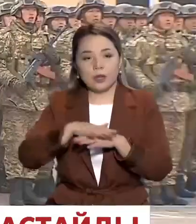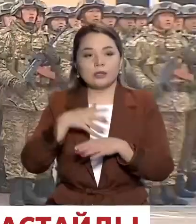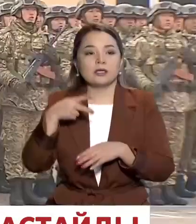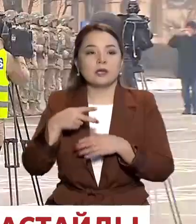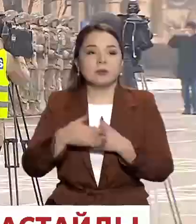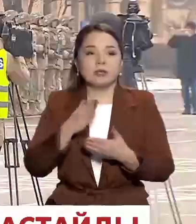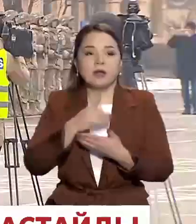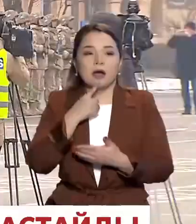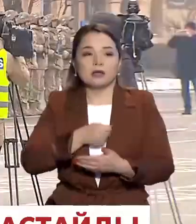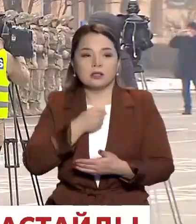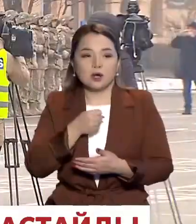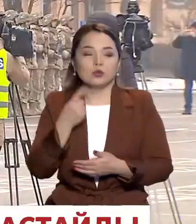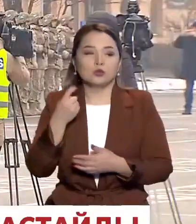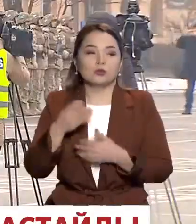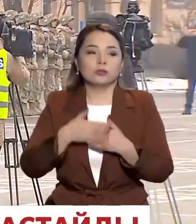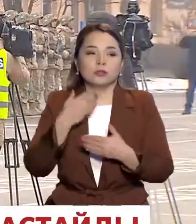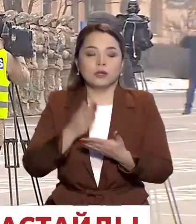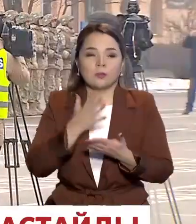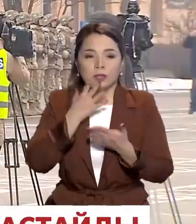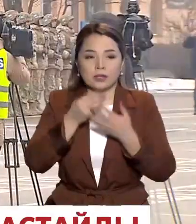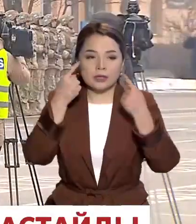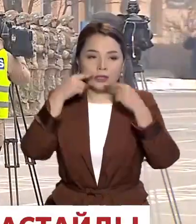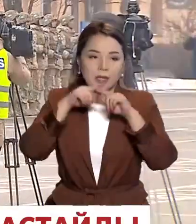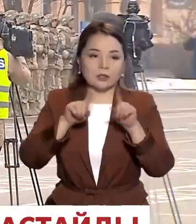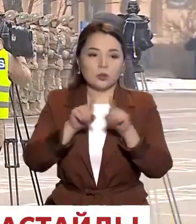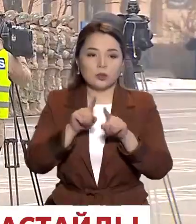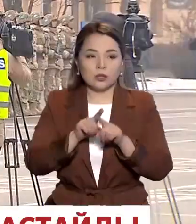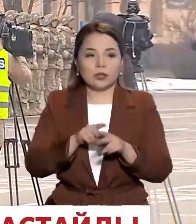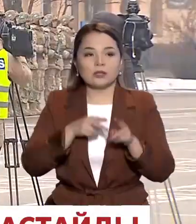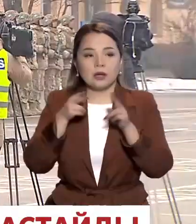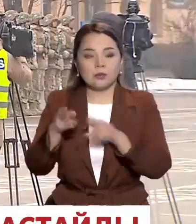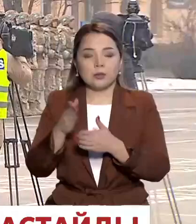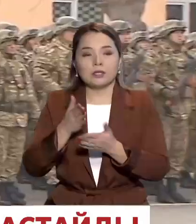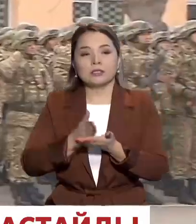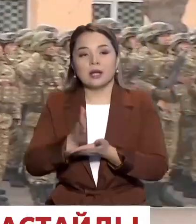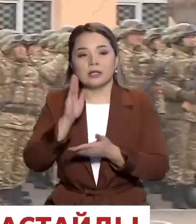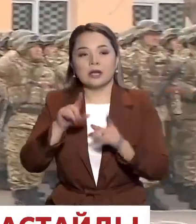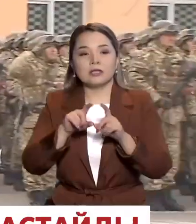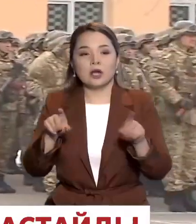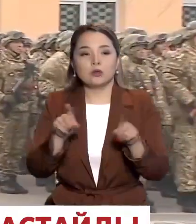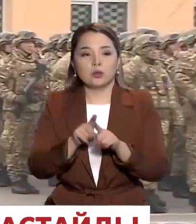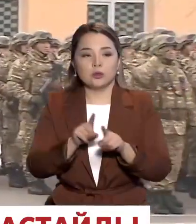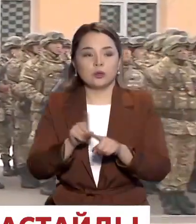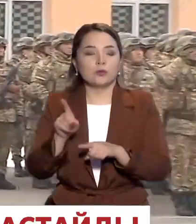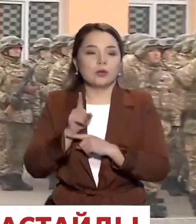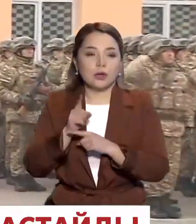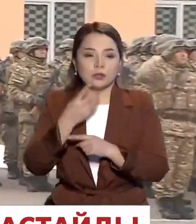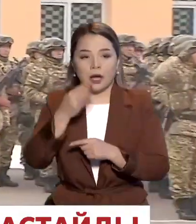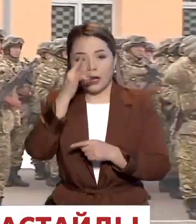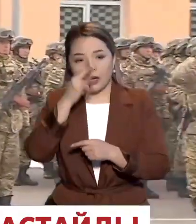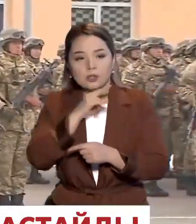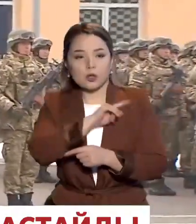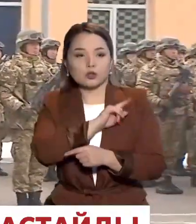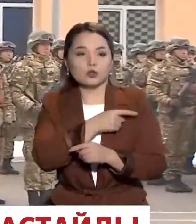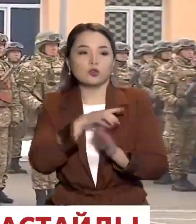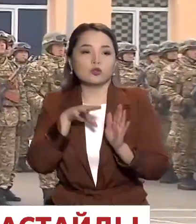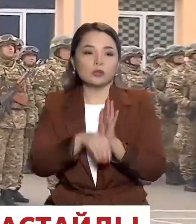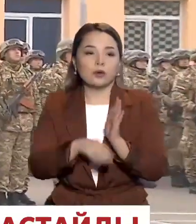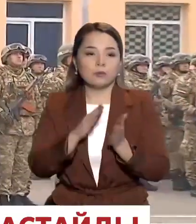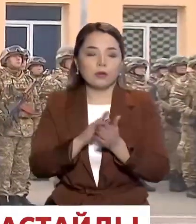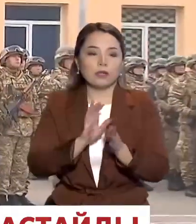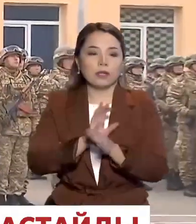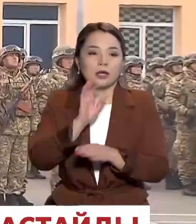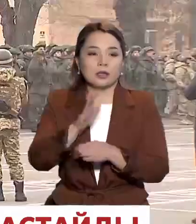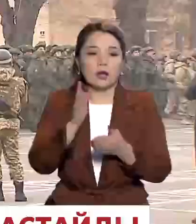2000-нан аса әскери, 100-ден арнайы техника келген болатын, бітімгерлердің көпшілігі стратегиялық нысандардың күзетін Қазақстанның күш құрылымдарына